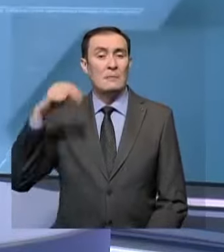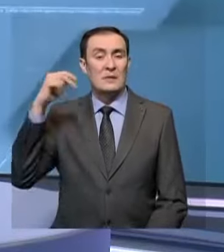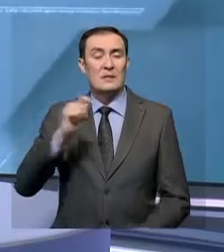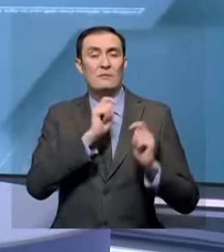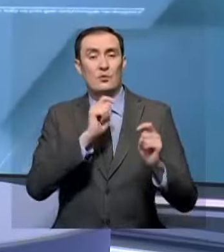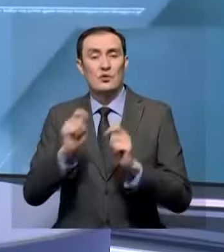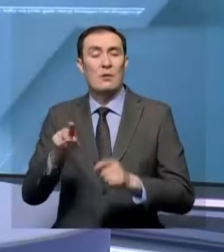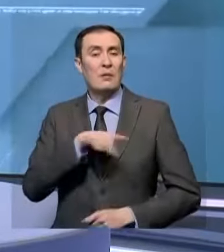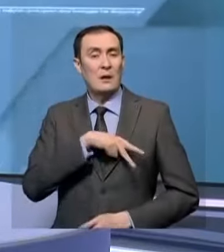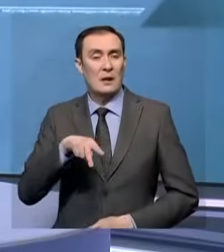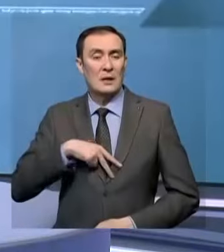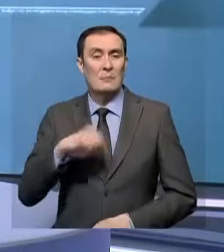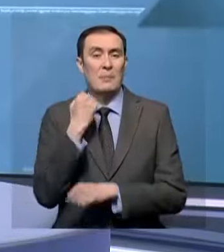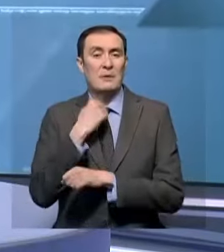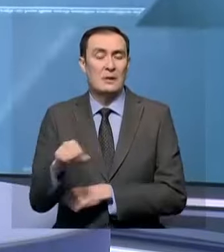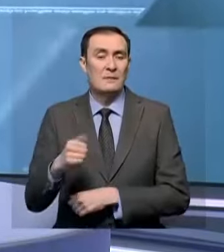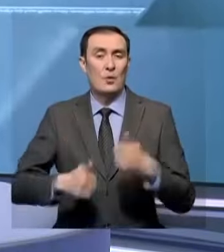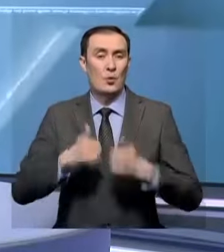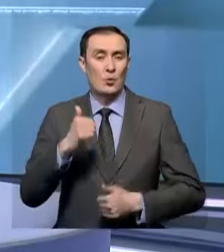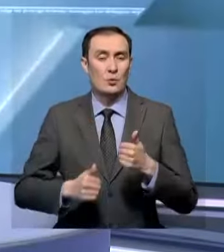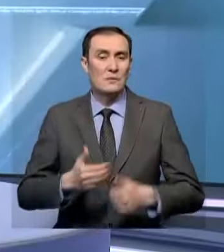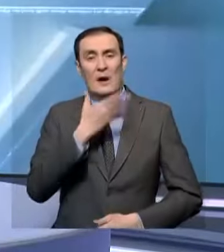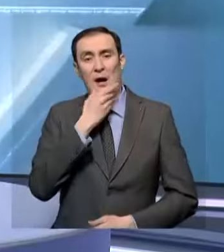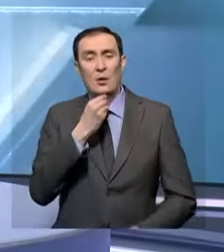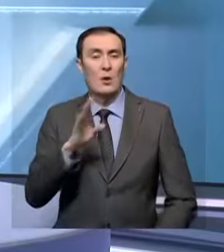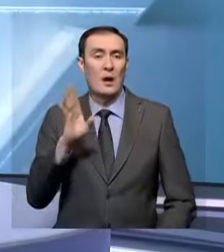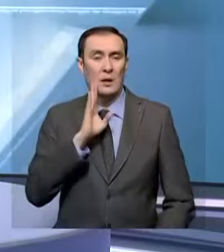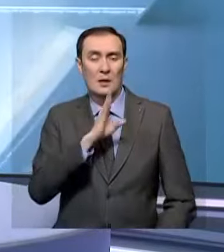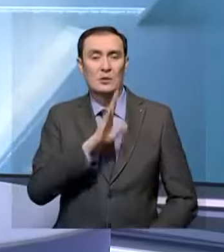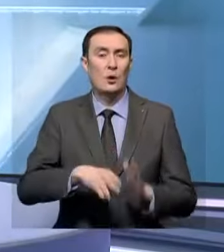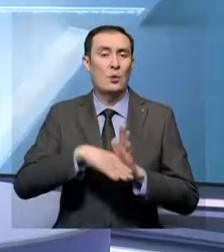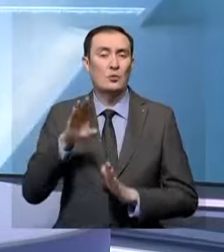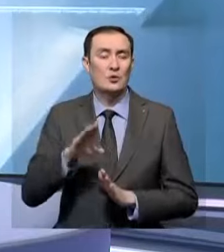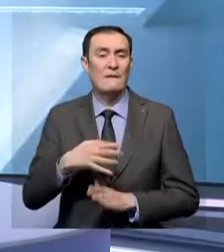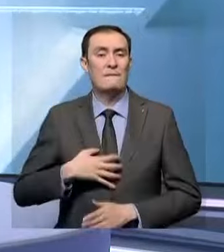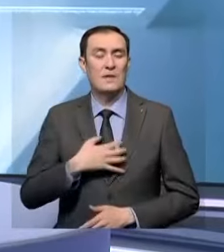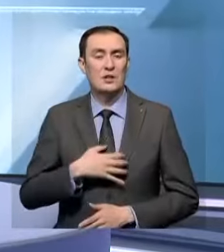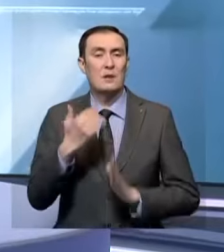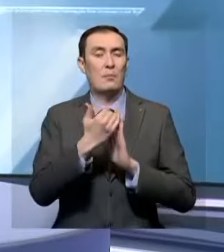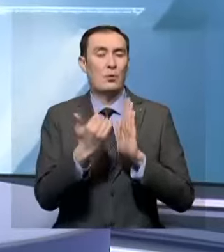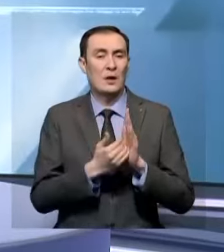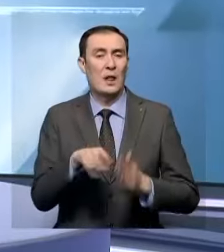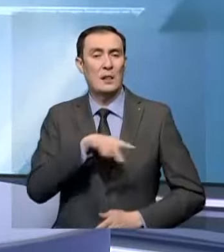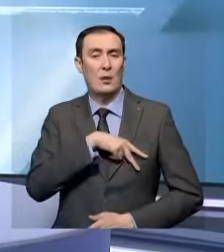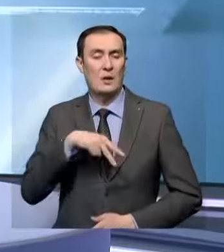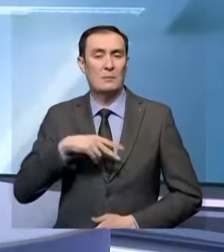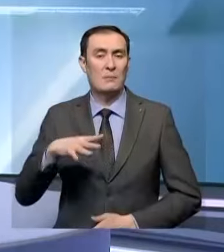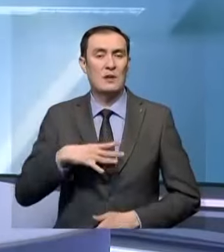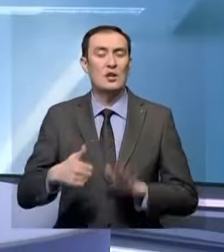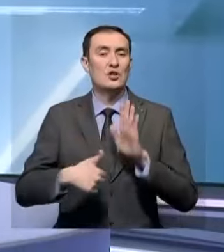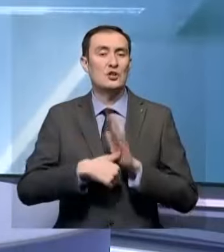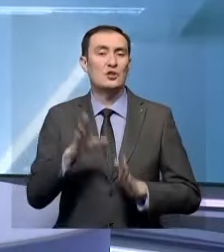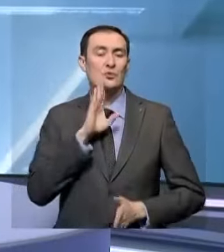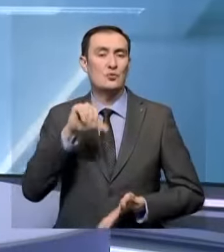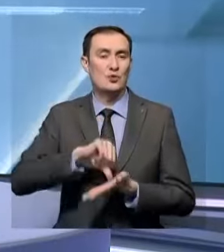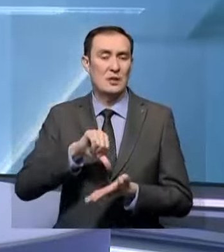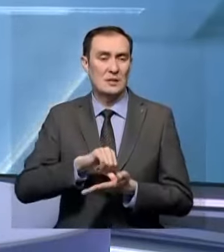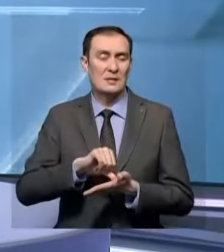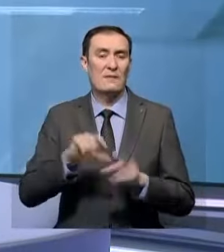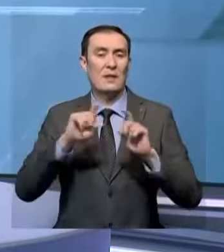Президент вручил награды победительницам конкурса «Аруана» за лучшие социально значимые проекты. Лауреатами названы 6